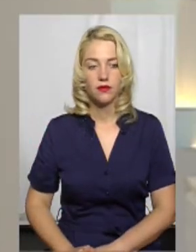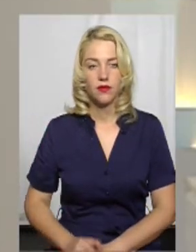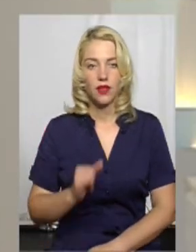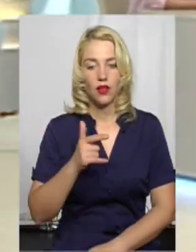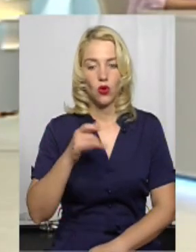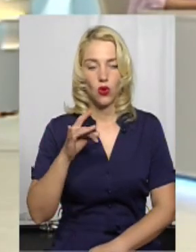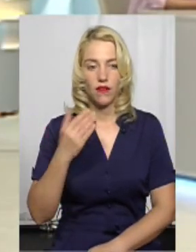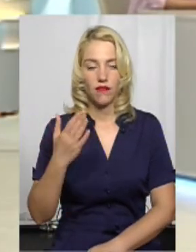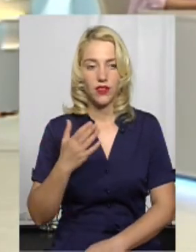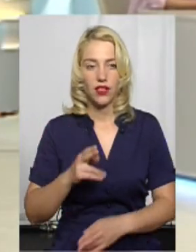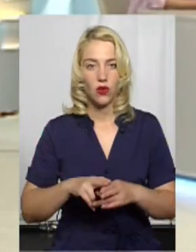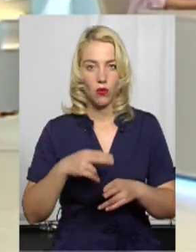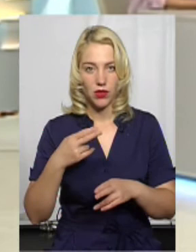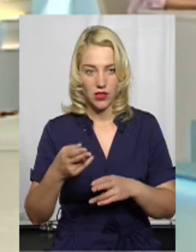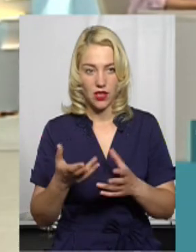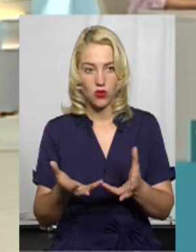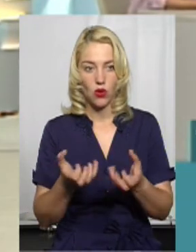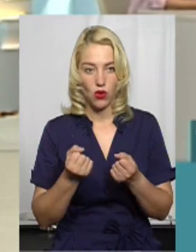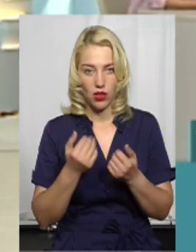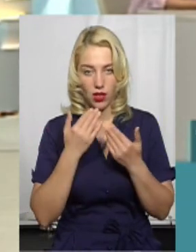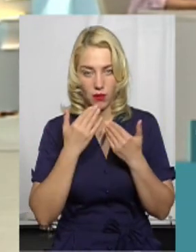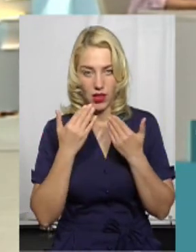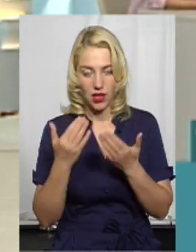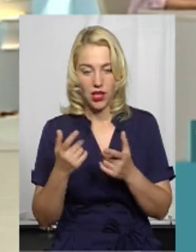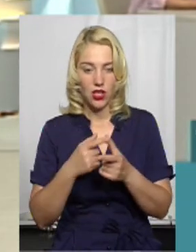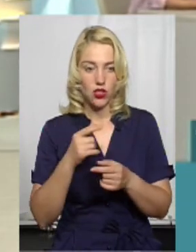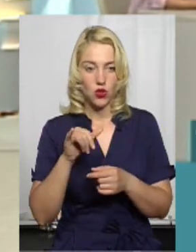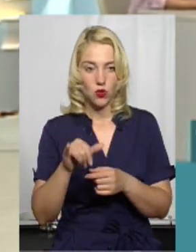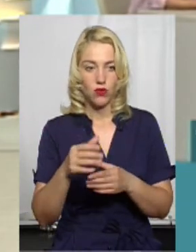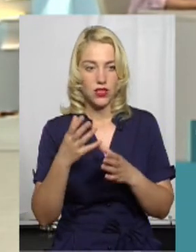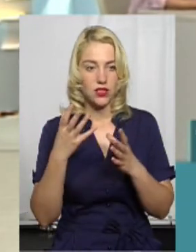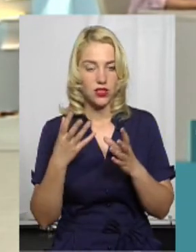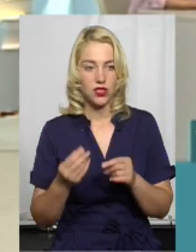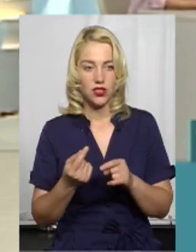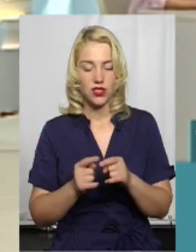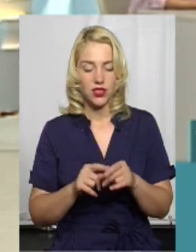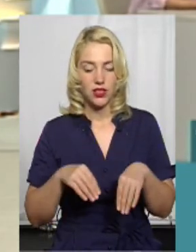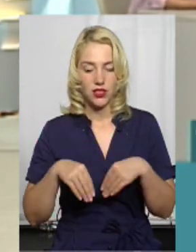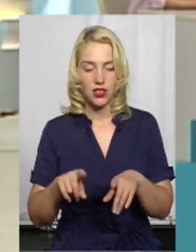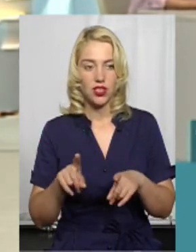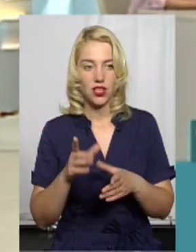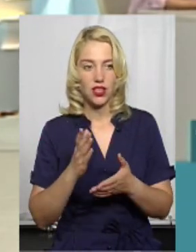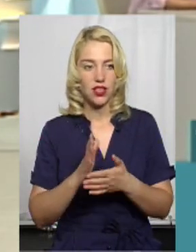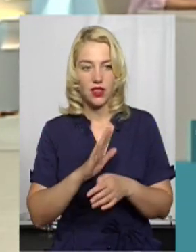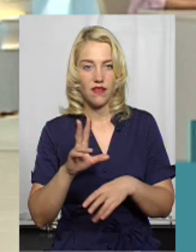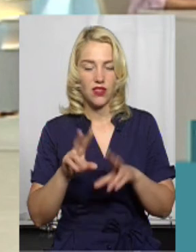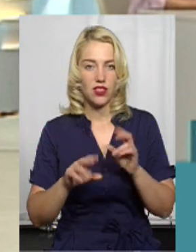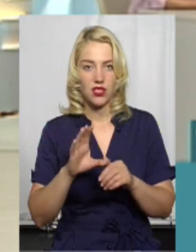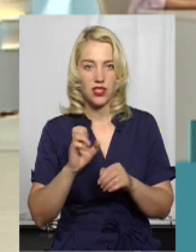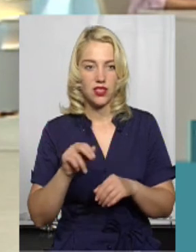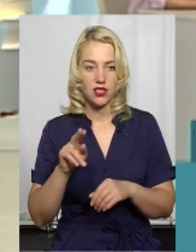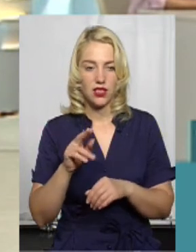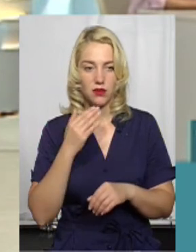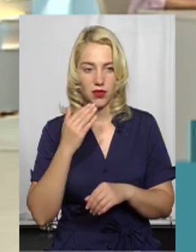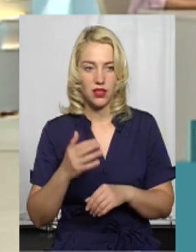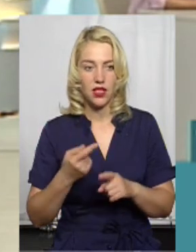Ігорю, ви компенсацію отримували? Чи у вас ще ті насадження, які мають зараз, це не вважається садом? Ні, так?